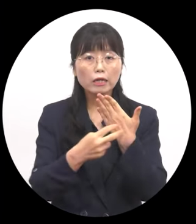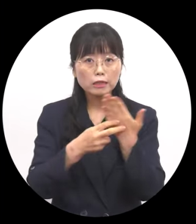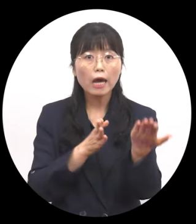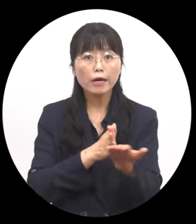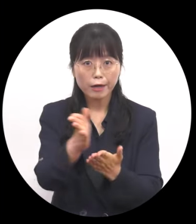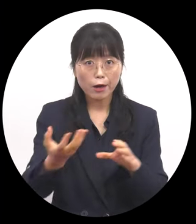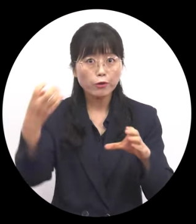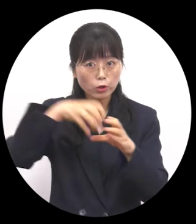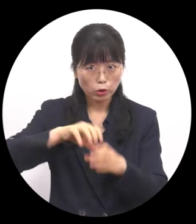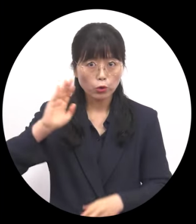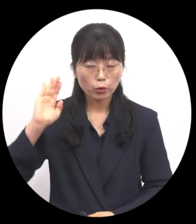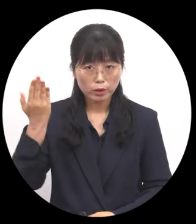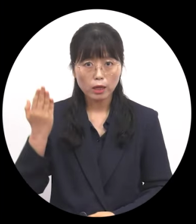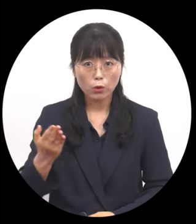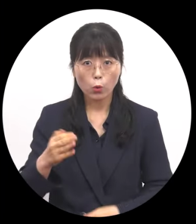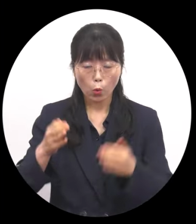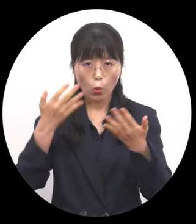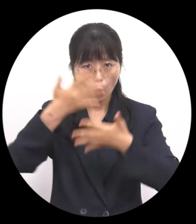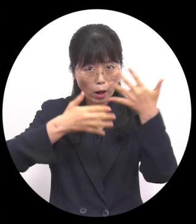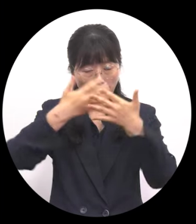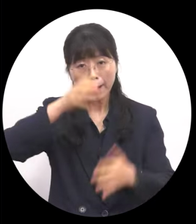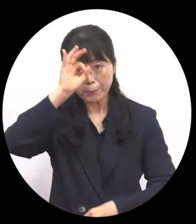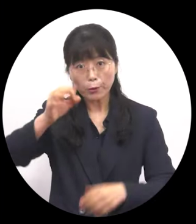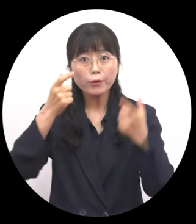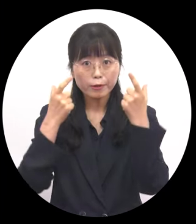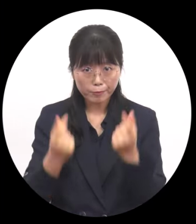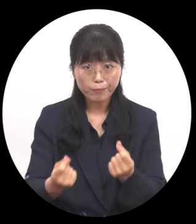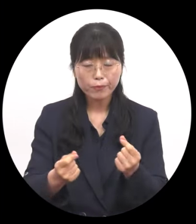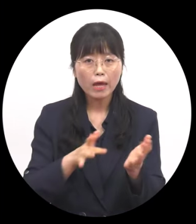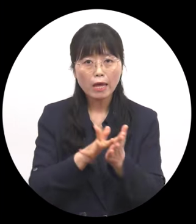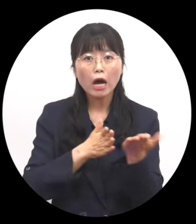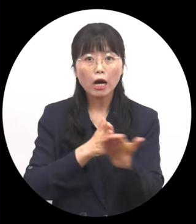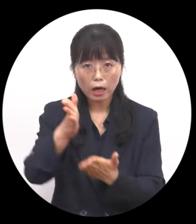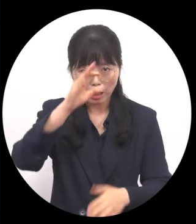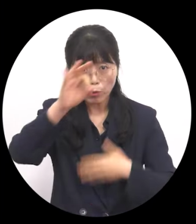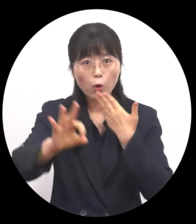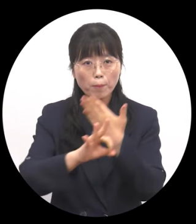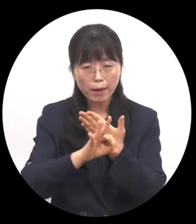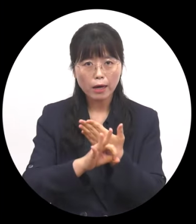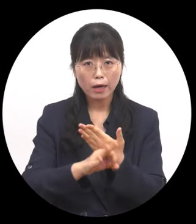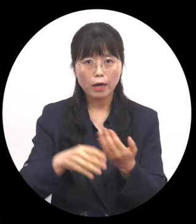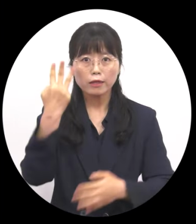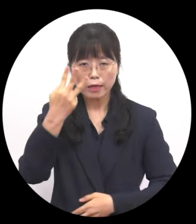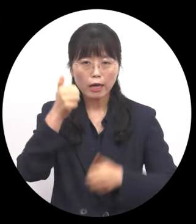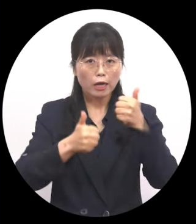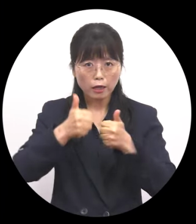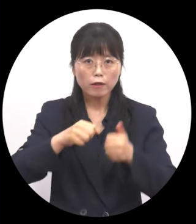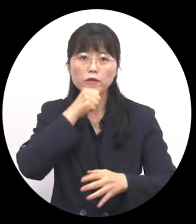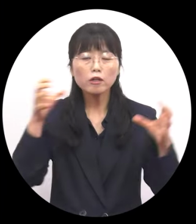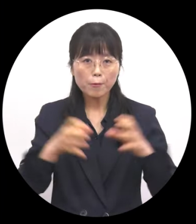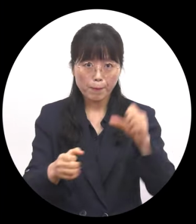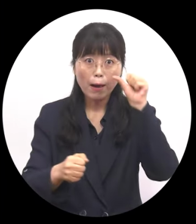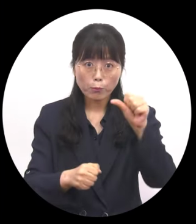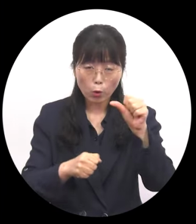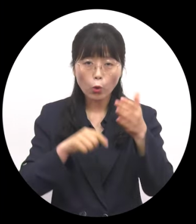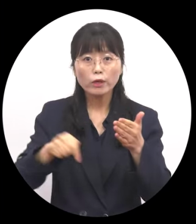의예과에만 적용이 되고요. 화면에 보시는 바와 같이 약학과의 경우에는 세계 영역 등급합